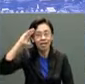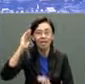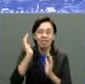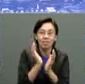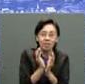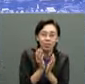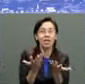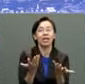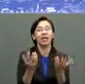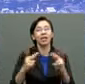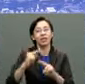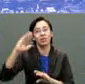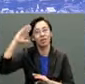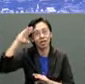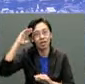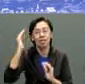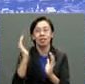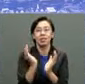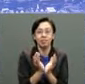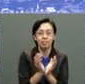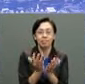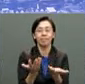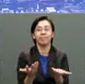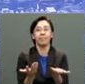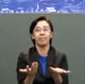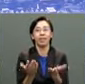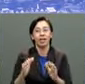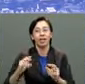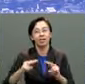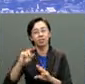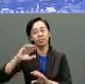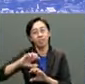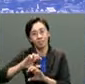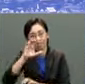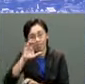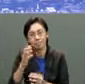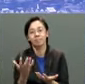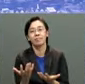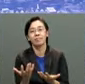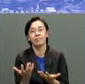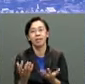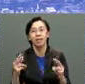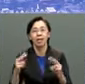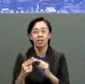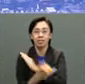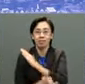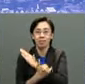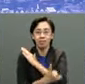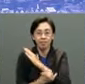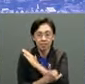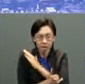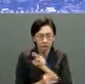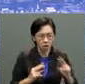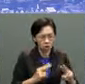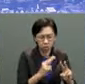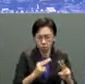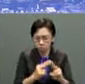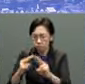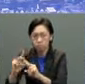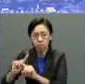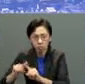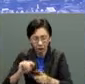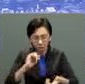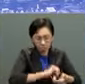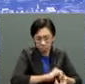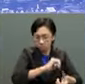ทางกลาโหมทางตำรวจทางมหาดไทยหรือแม้กระทั่งกระทรวงการต่างประเทศล้วนแล้วแต่ว่ามาร่วม